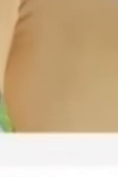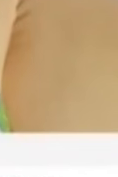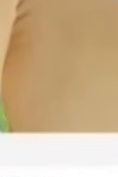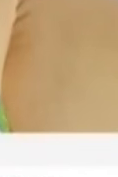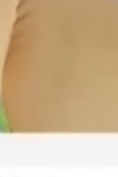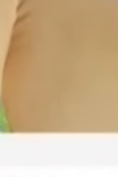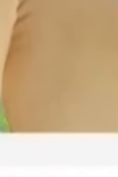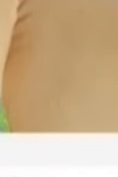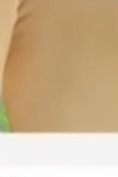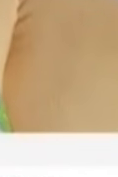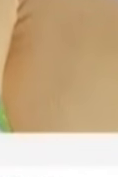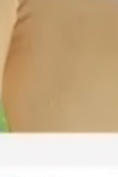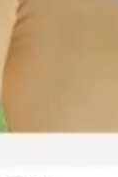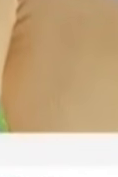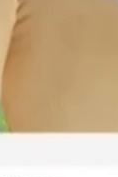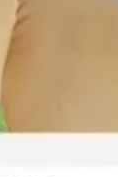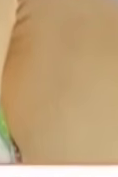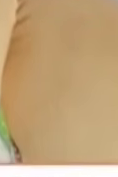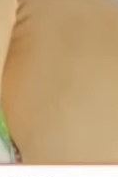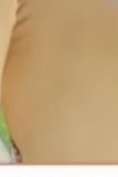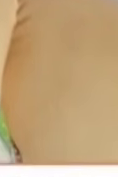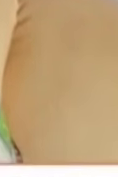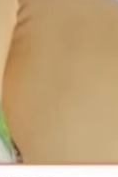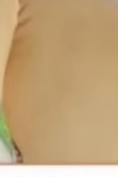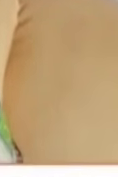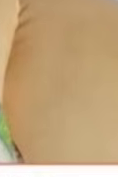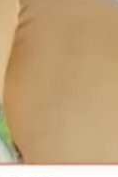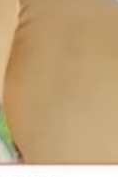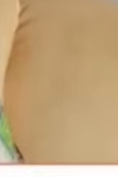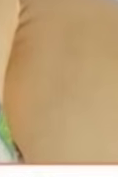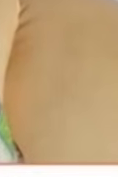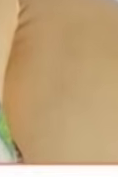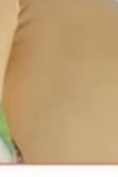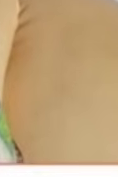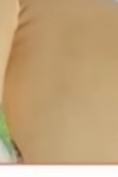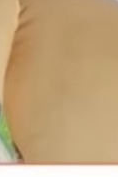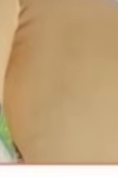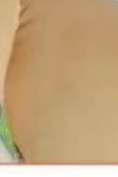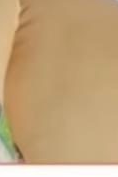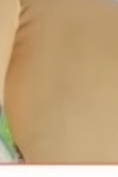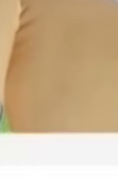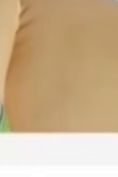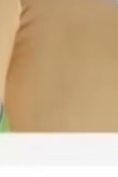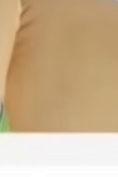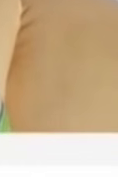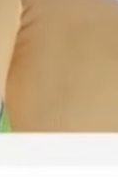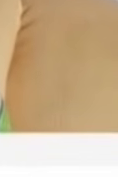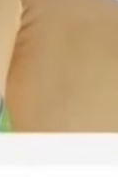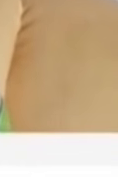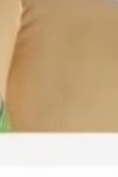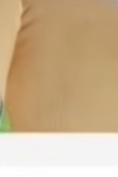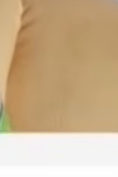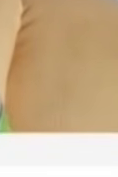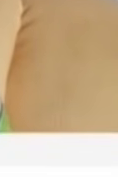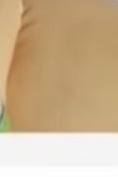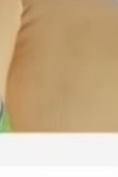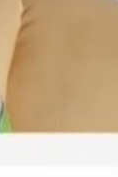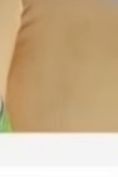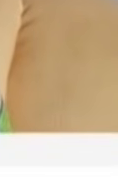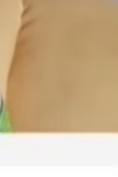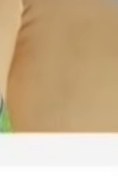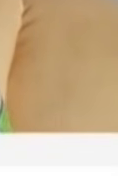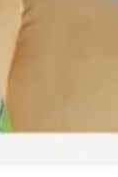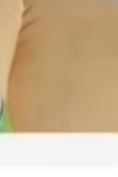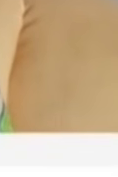langira nti ebifo bingi ebifo bingi ebyennono n'obuwangwa ebiri